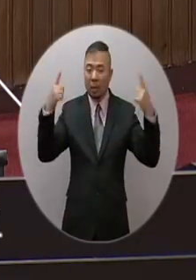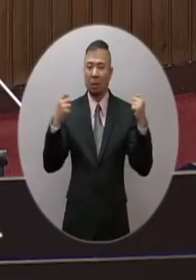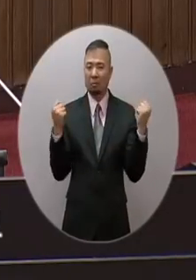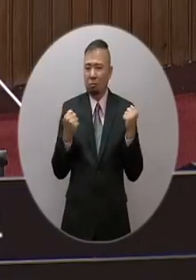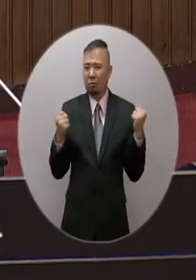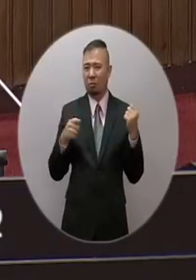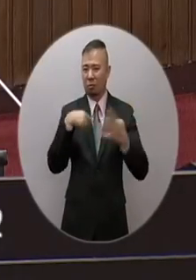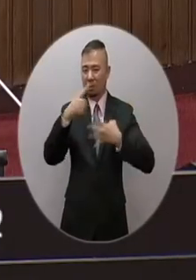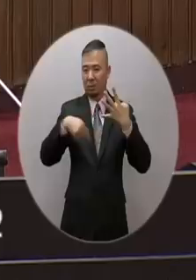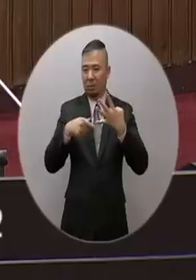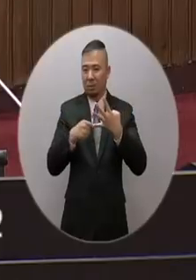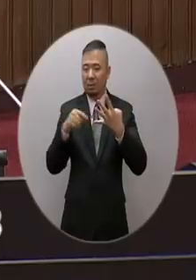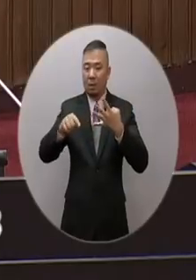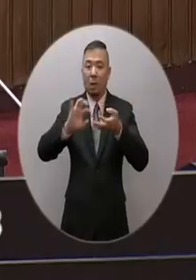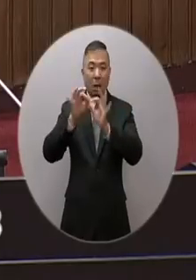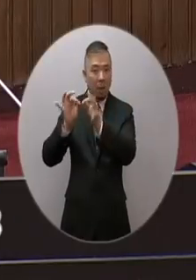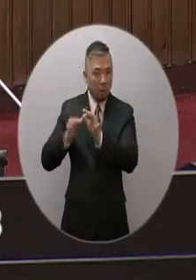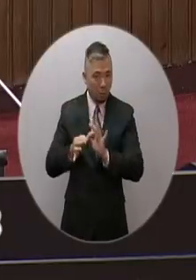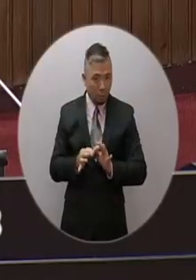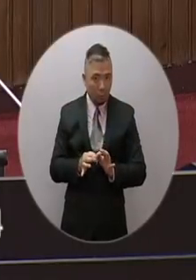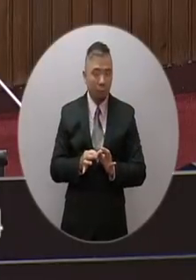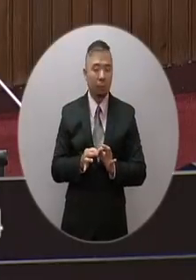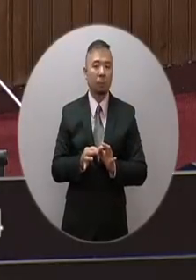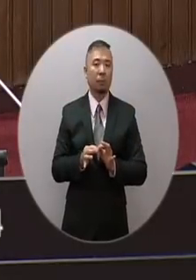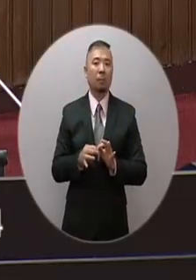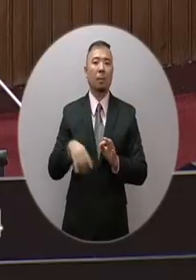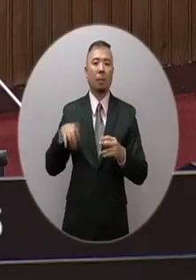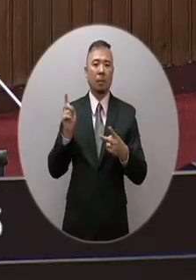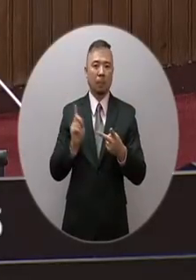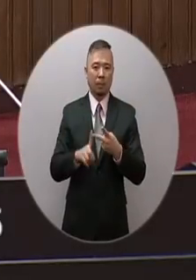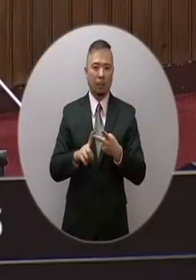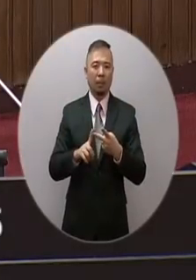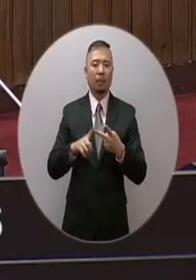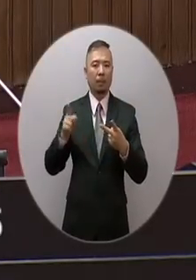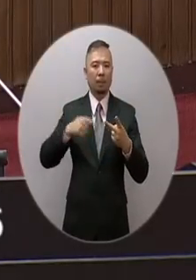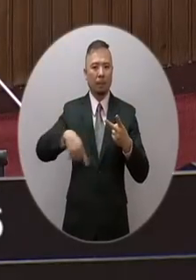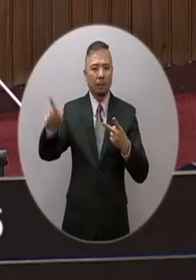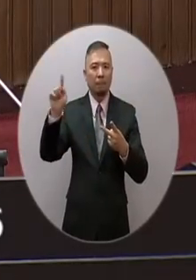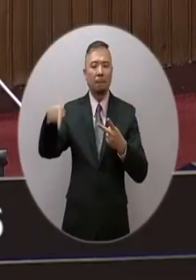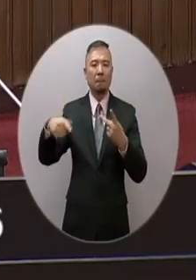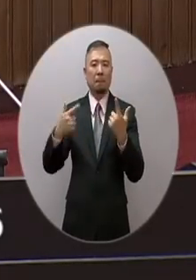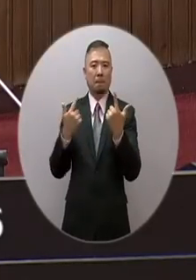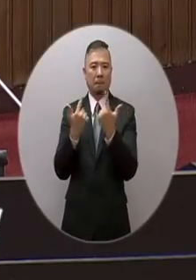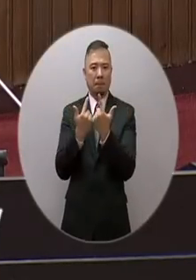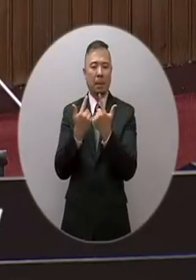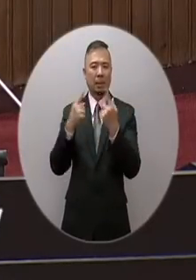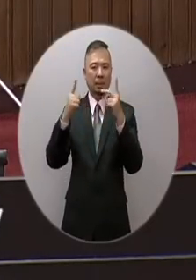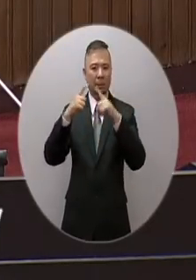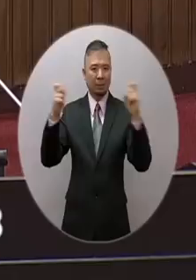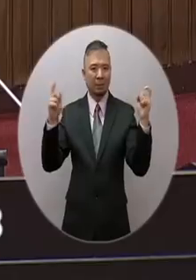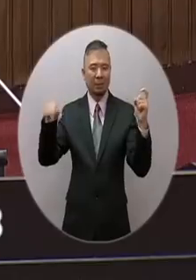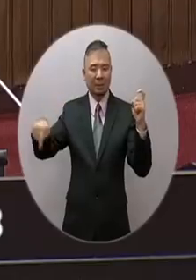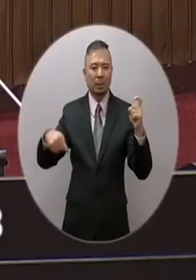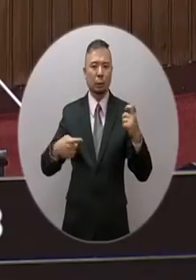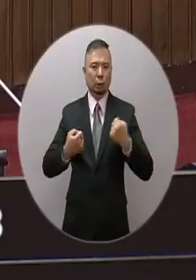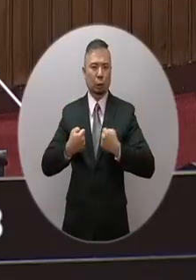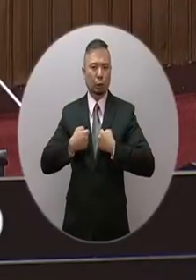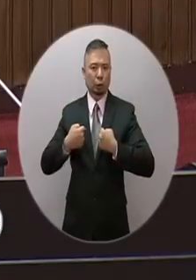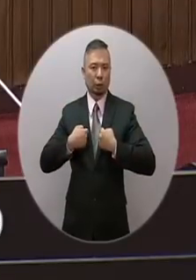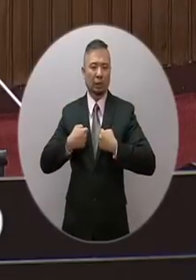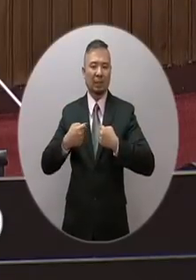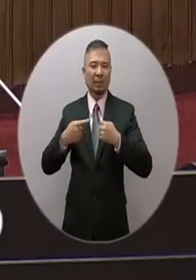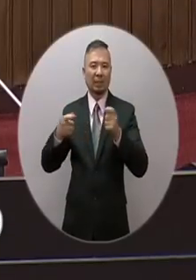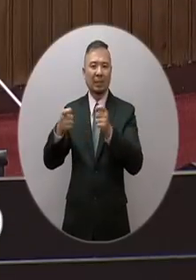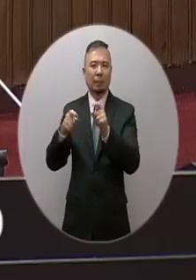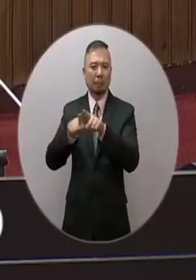局为起点，到亲访北京进行习近会，逆转情势，开启了